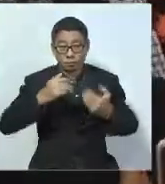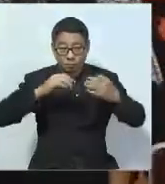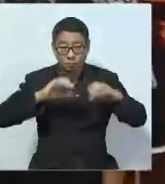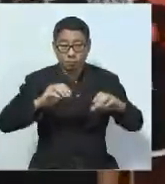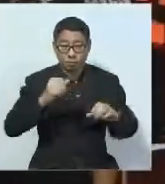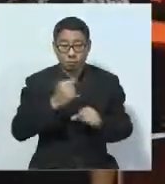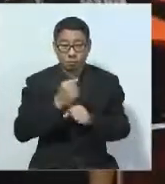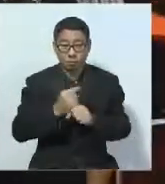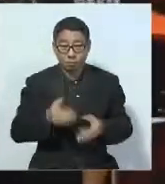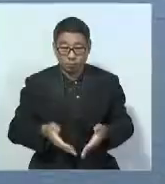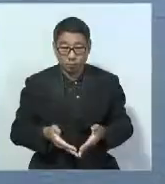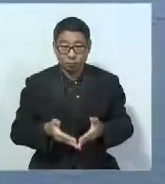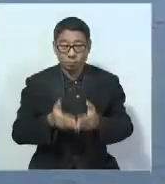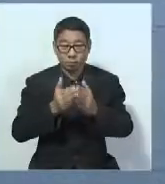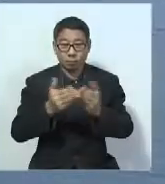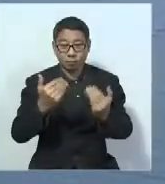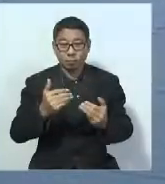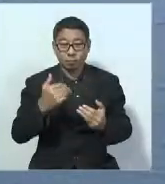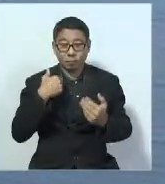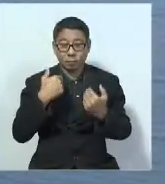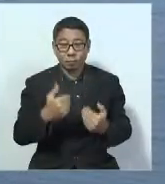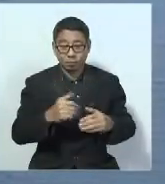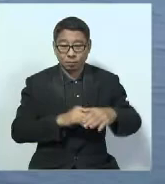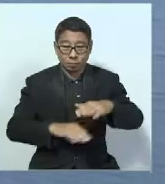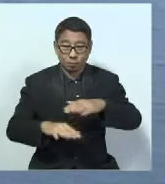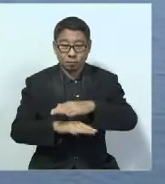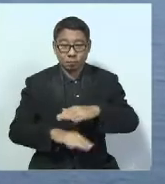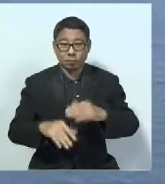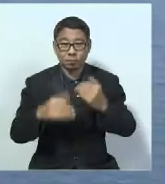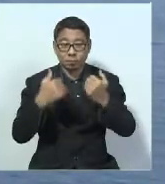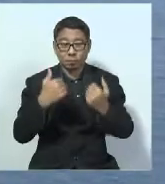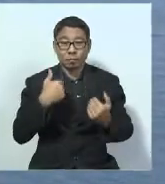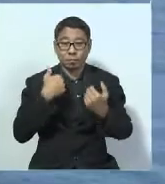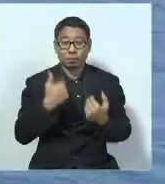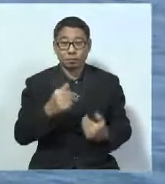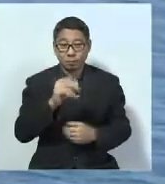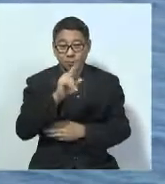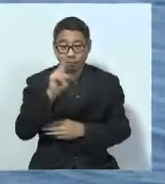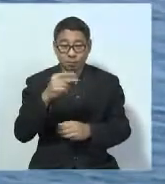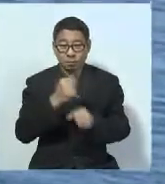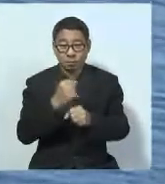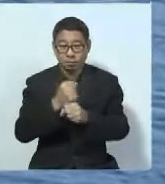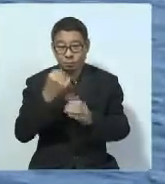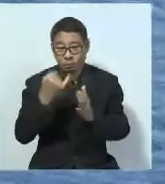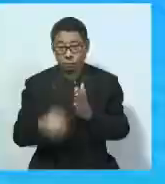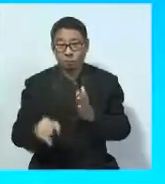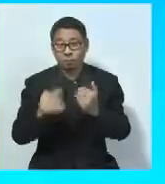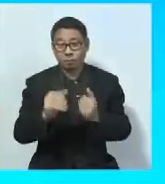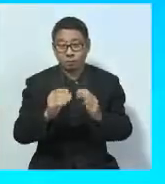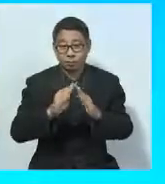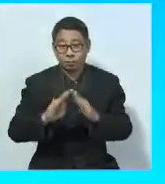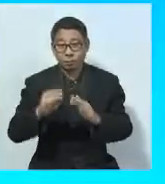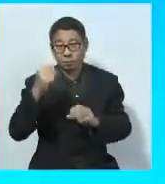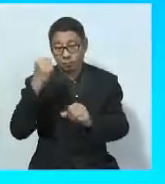เร่งรัดให้กู้เรือเพราะว่าซากเรือเนี่ยถือเป็นหลักฐานส่วนหนึ่งที่จะใช้ดำเนินคดีกับ